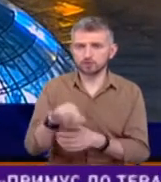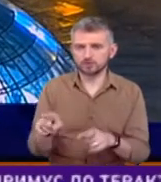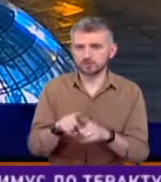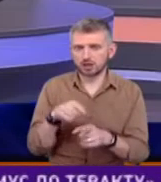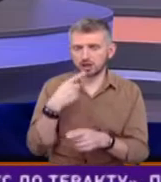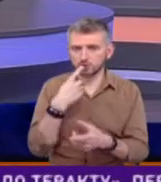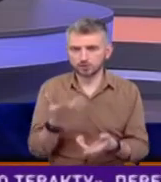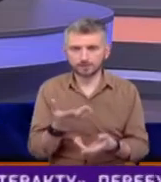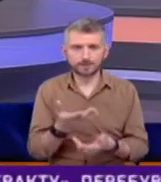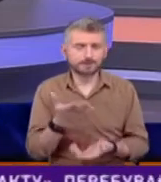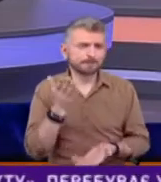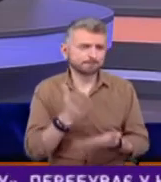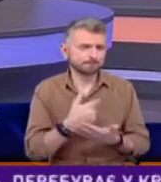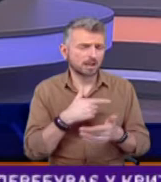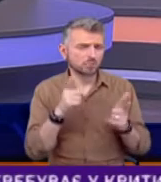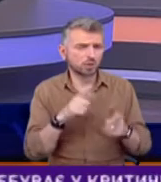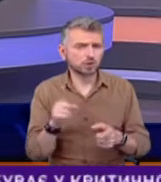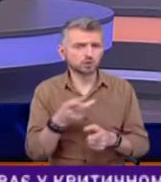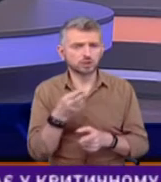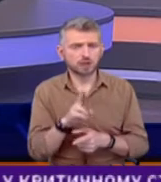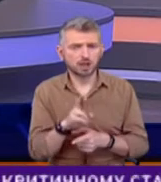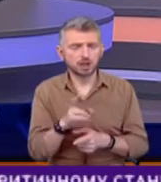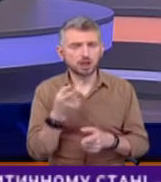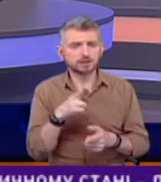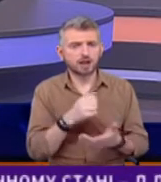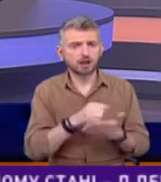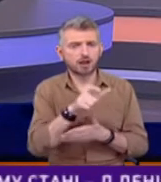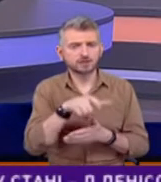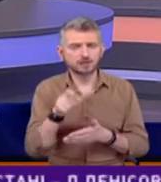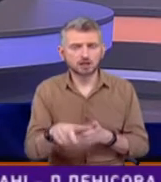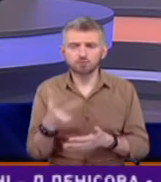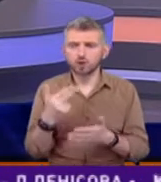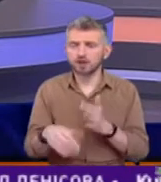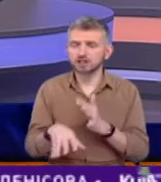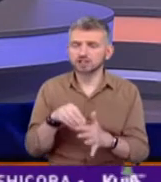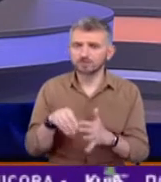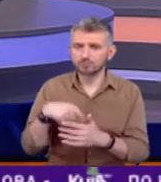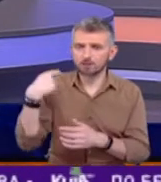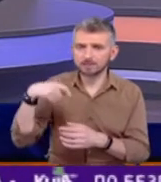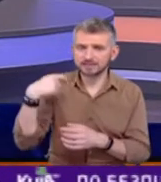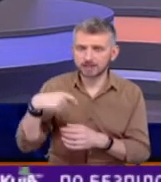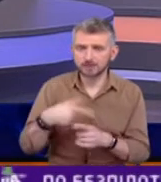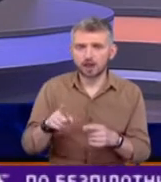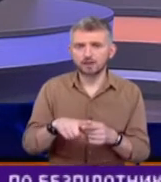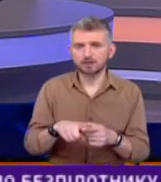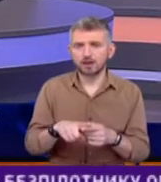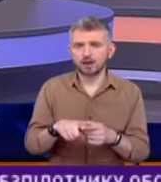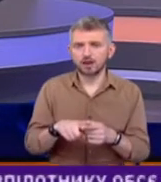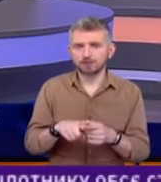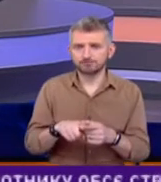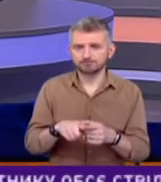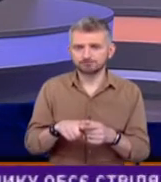варіант. Ну, тобто, я погоджуюсь, що для кандидатів поразка на виборах президента, це якби трамплін